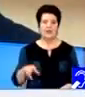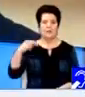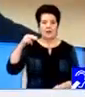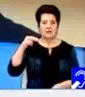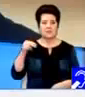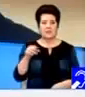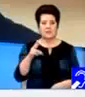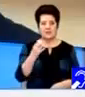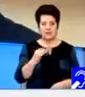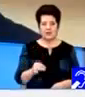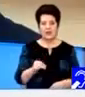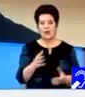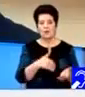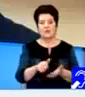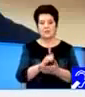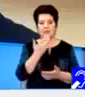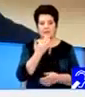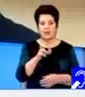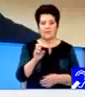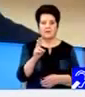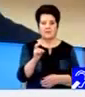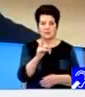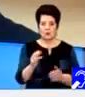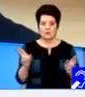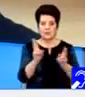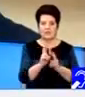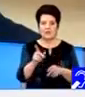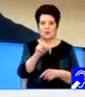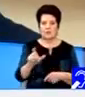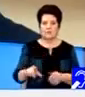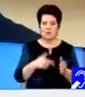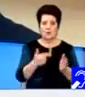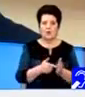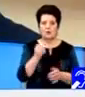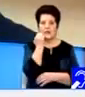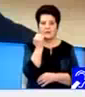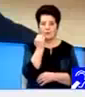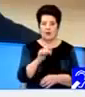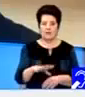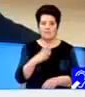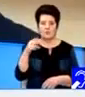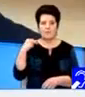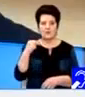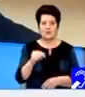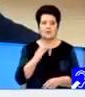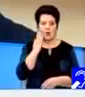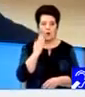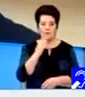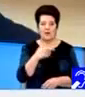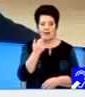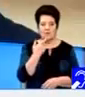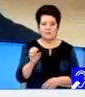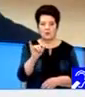Președintele de onoare al Partidului Unității Naționale, Traian Băsescu, s-a întâlnit astăzi cu locuitorii orașului Nisporeni. Fostul președinte al României a vorbit despre